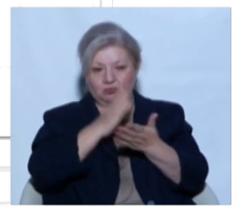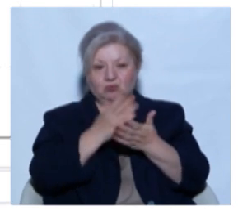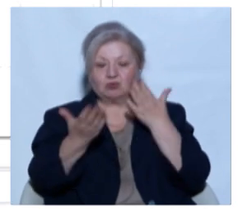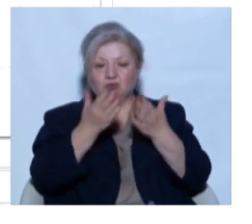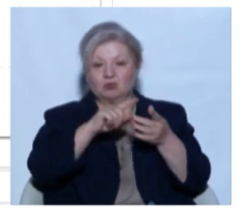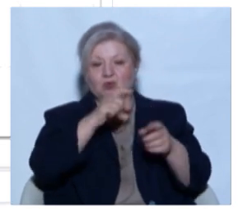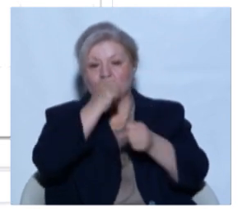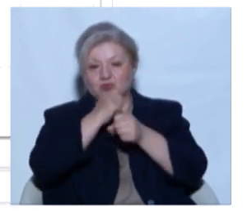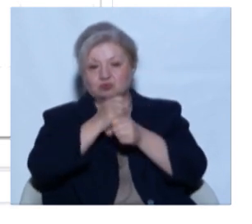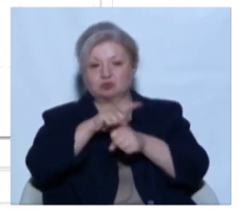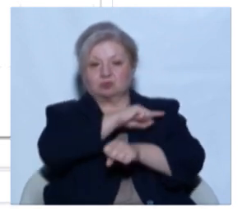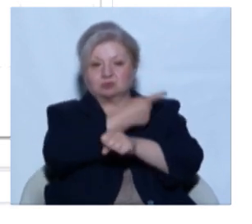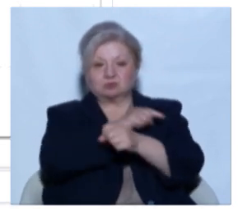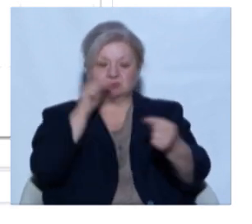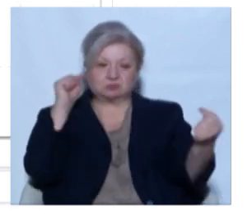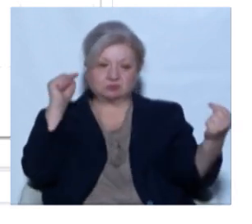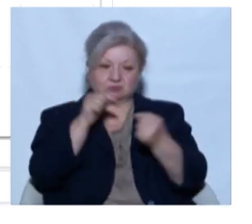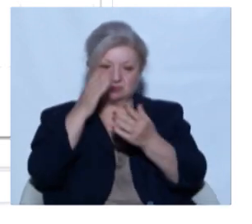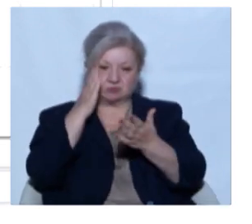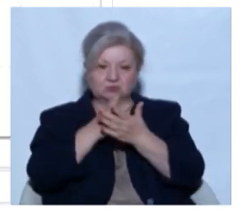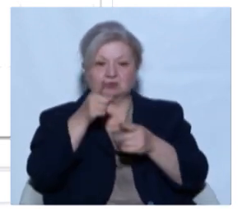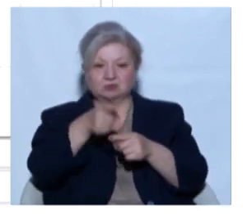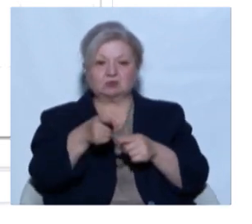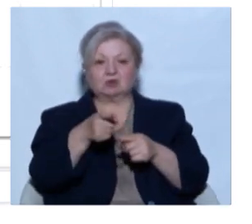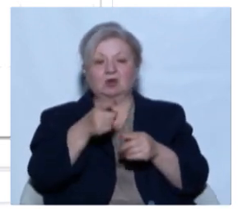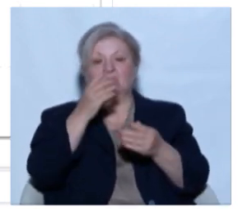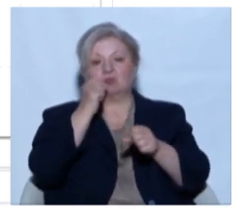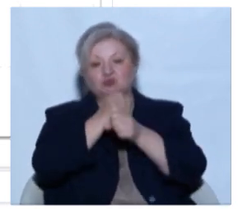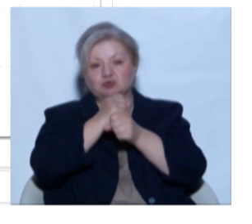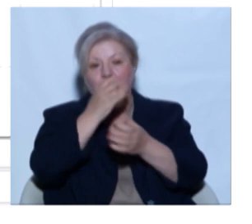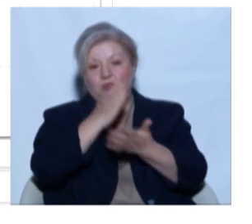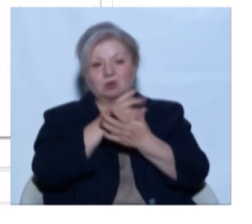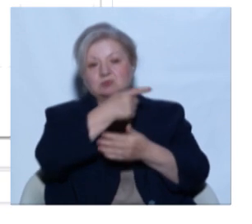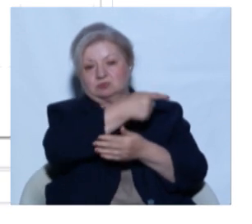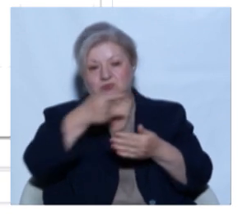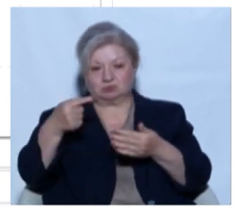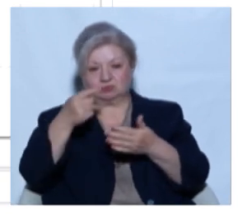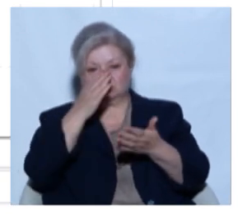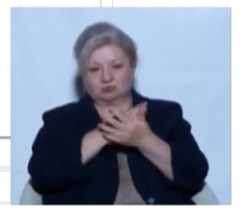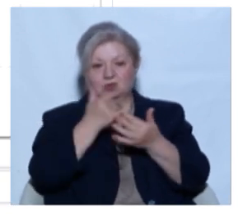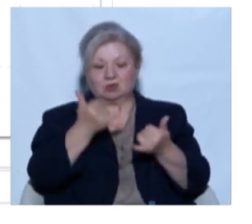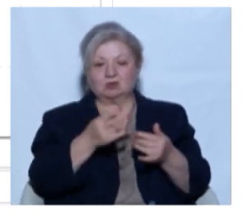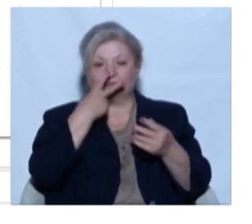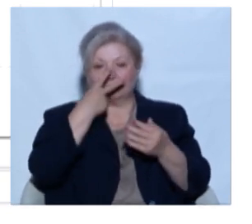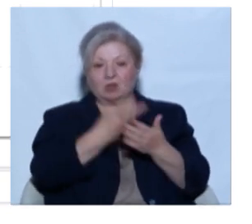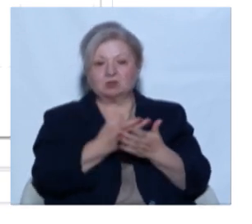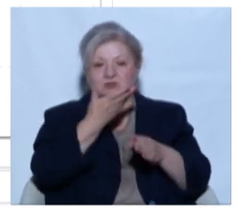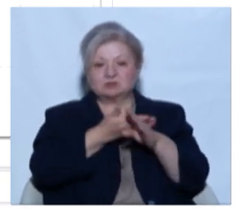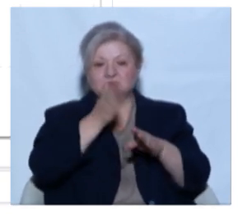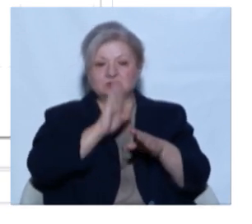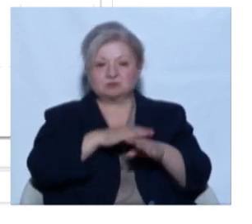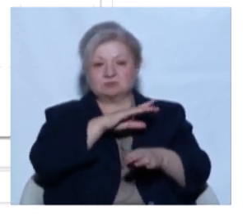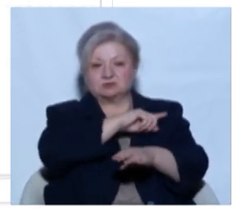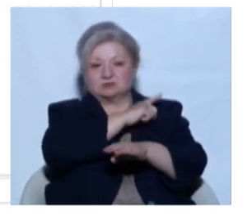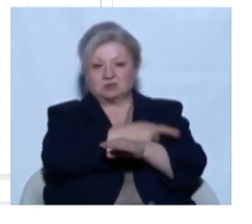მოქმედება გადაადგილების საპირისპიროა, ასეთ შემთხვევაში მუშაობა არის უარყოფითი. ეხლა განვიხილოთ სიმძიმის